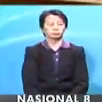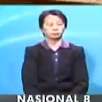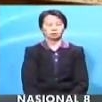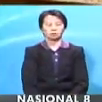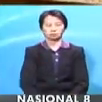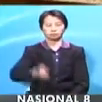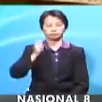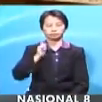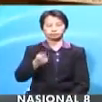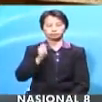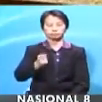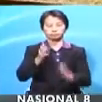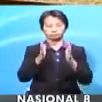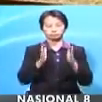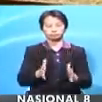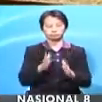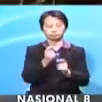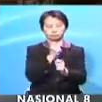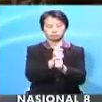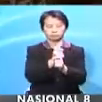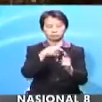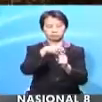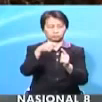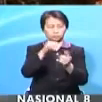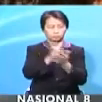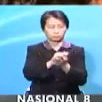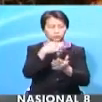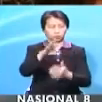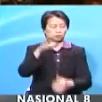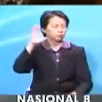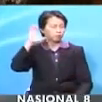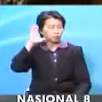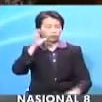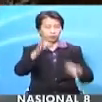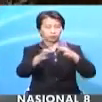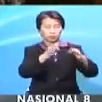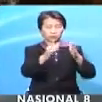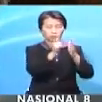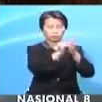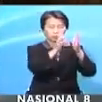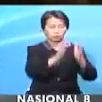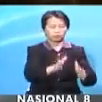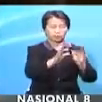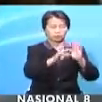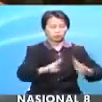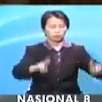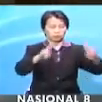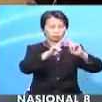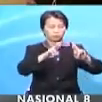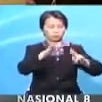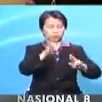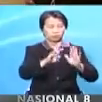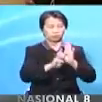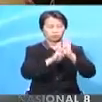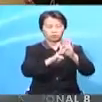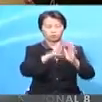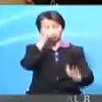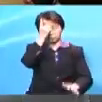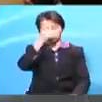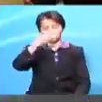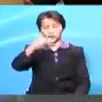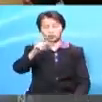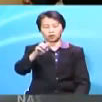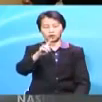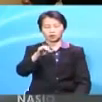Hakim Datu asma Nabi Muhammad menetapkan Tari itu selepas mendengar hujjah peguam utama Datuk Sulaiman Abdullah yang mewakili datut Sri